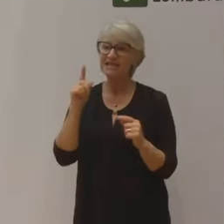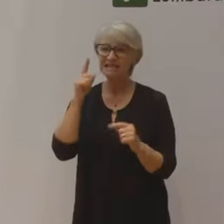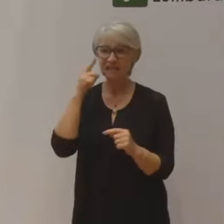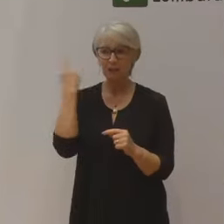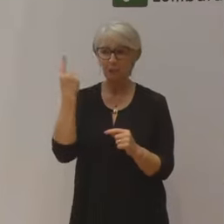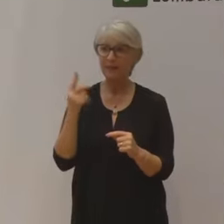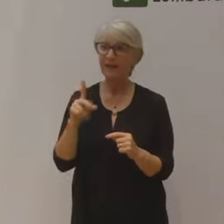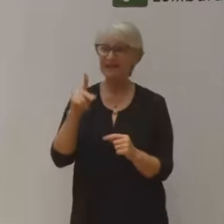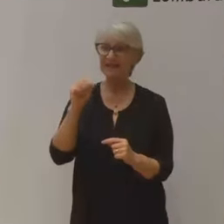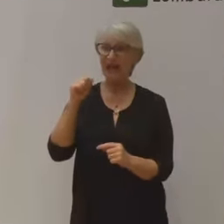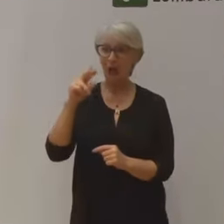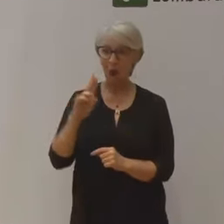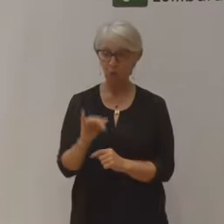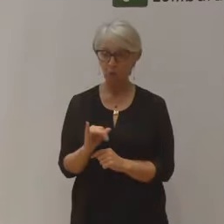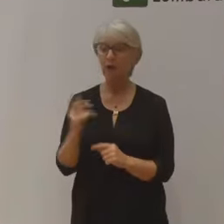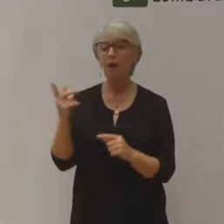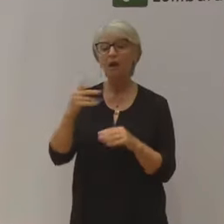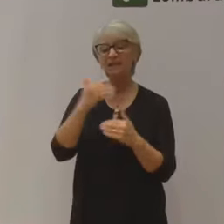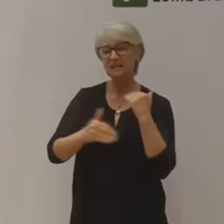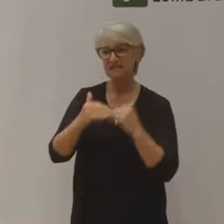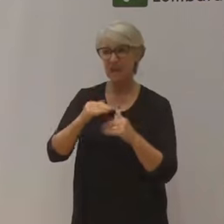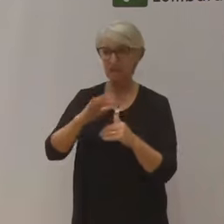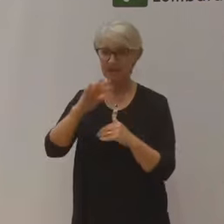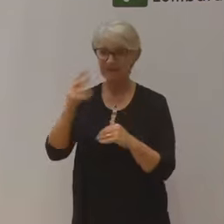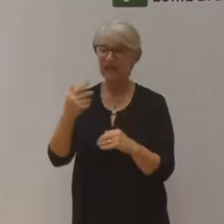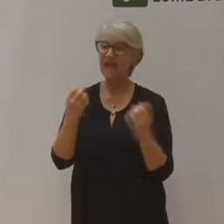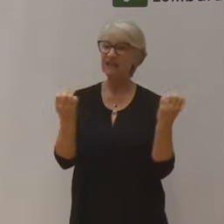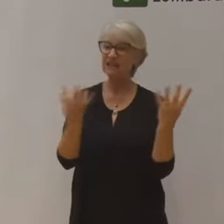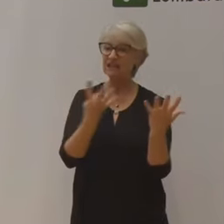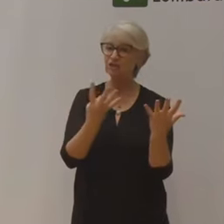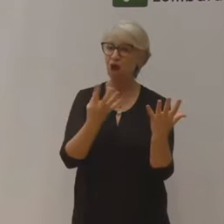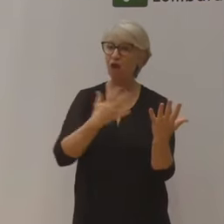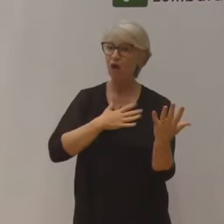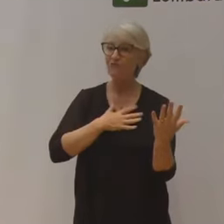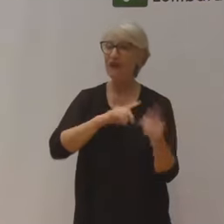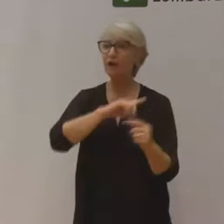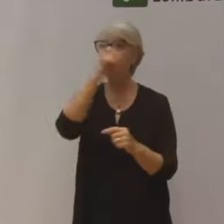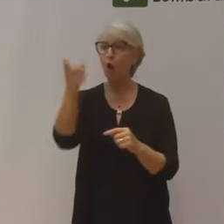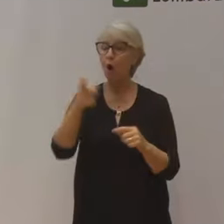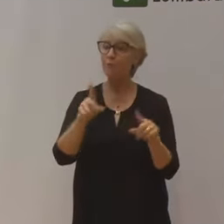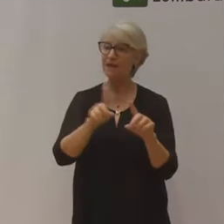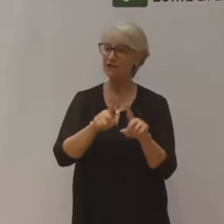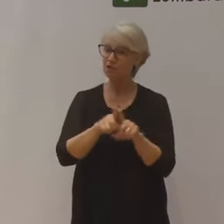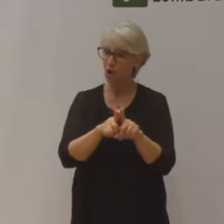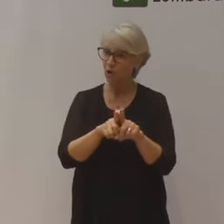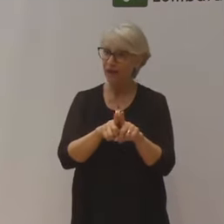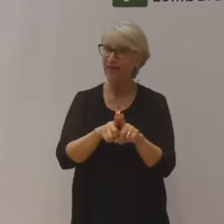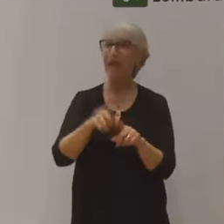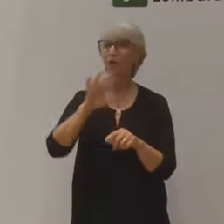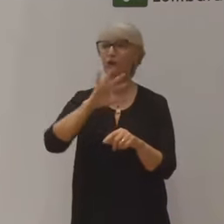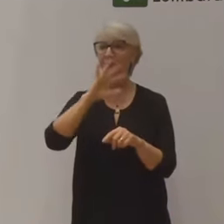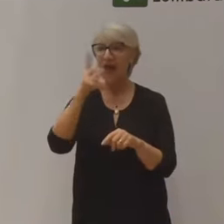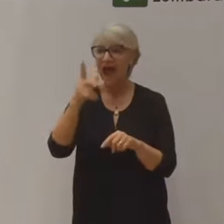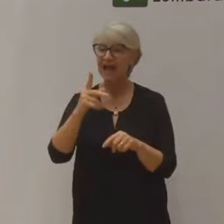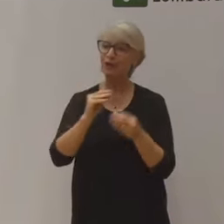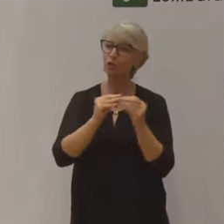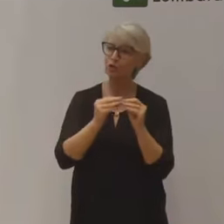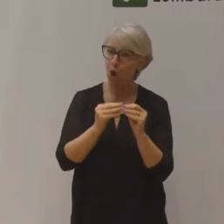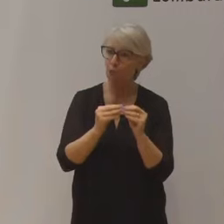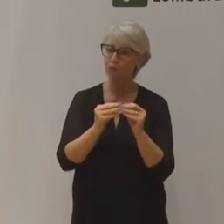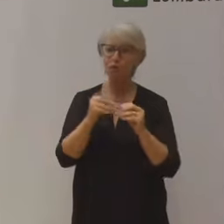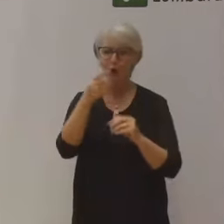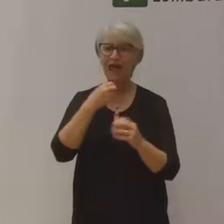Down, un altro tipo di disabilità, 19 anni come l'altra sorella, che sono comunque un'altra soluzione difficile da affrontare. Mia